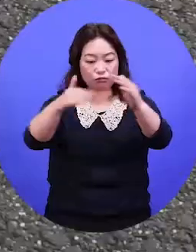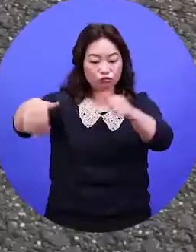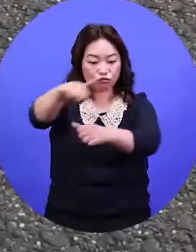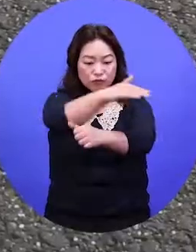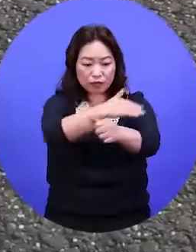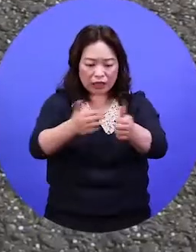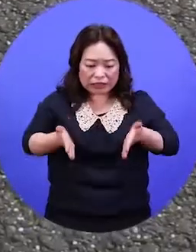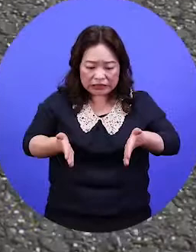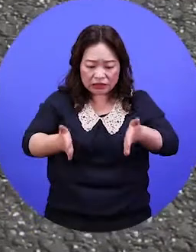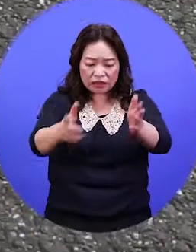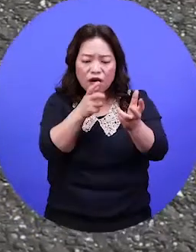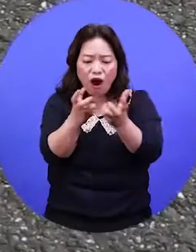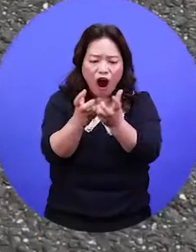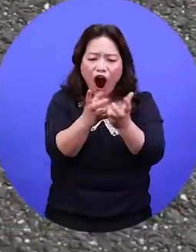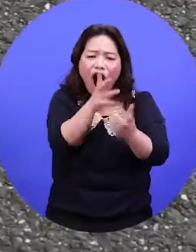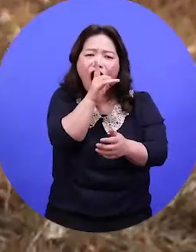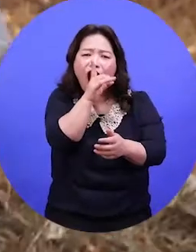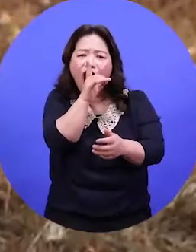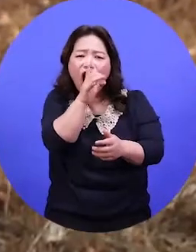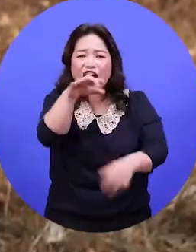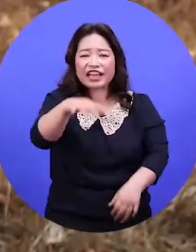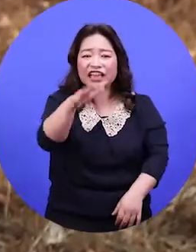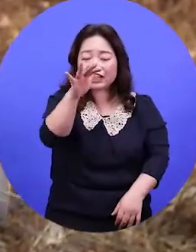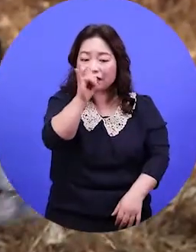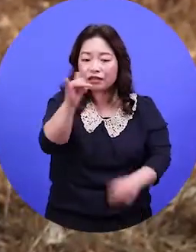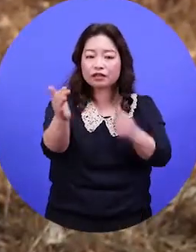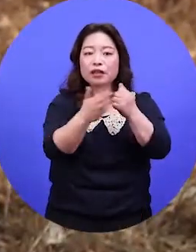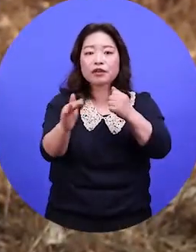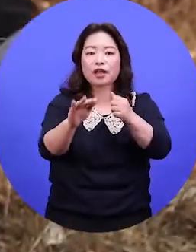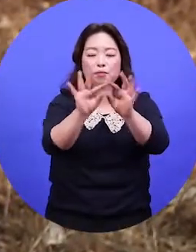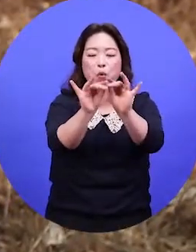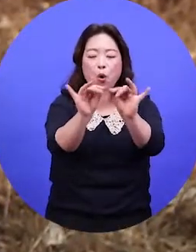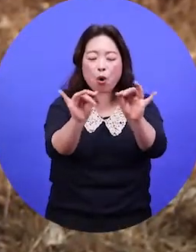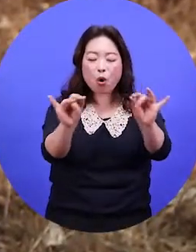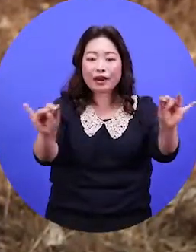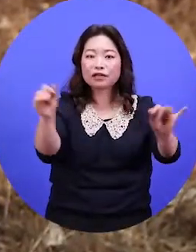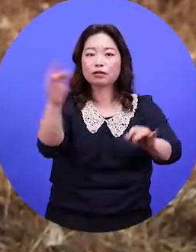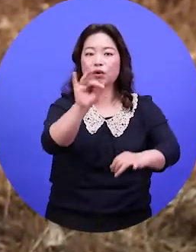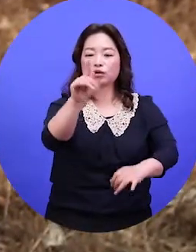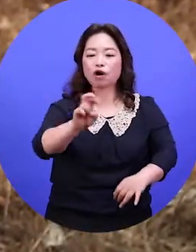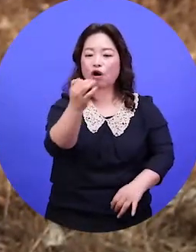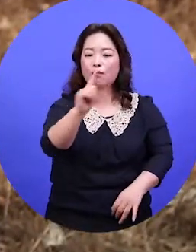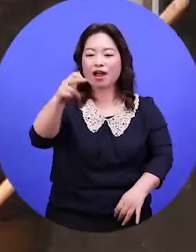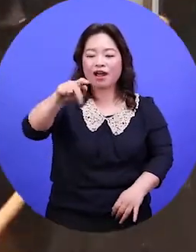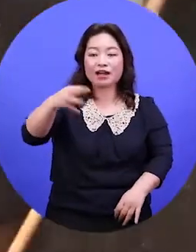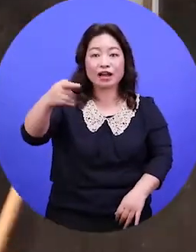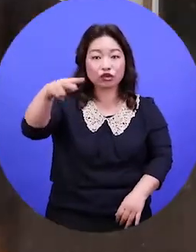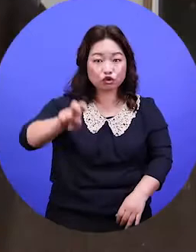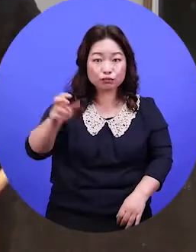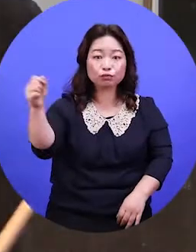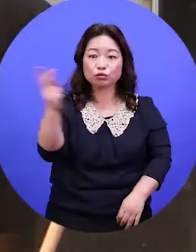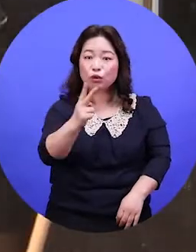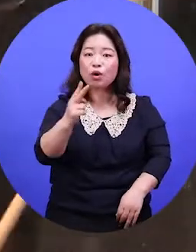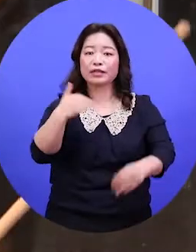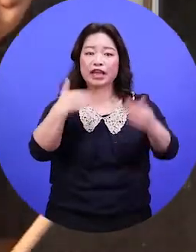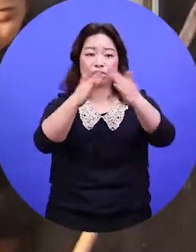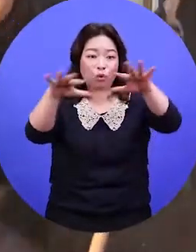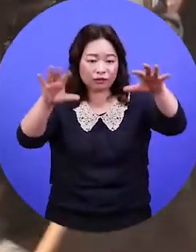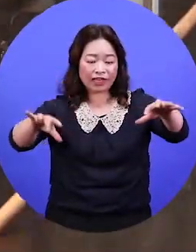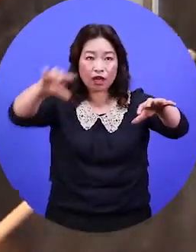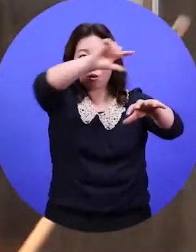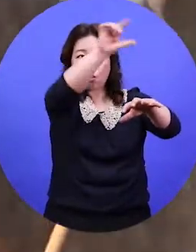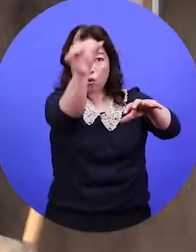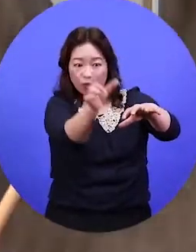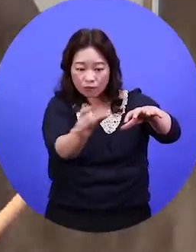그리고 집 주변 빙판길에 모래나 염화칼슘을 뿌려주고 내 집 앞, 동네 골목길, 지붕 및